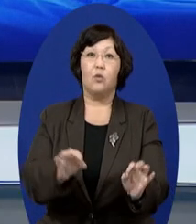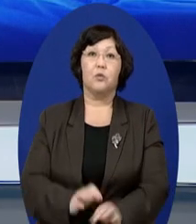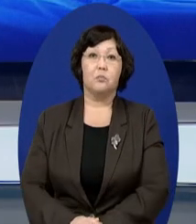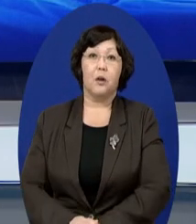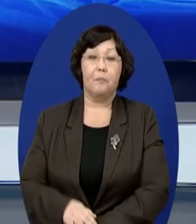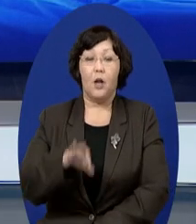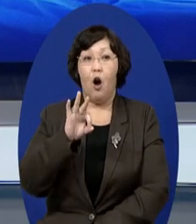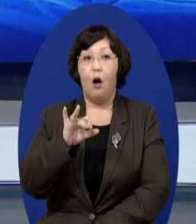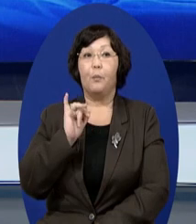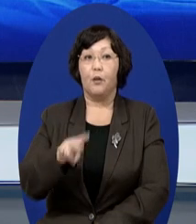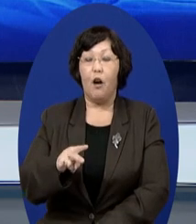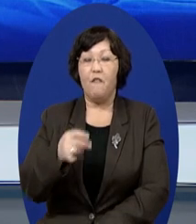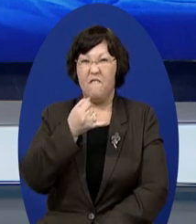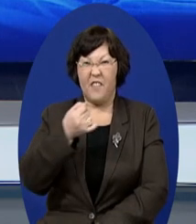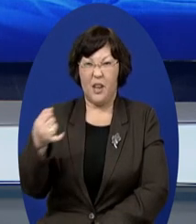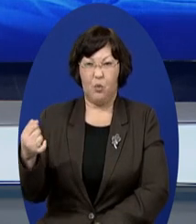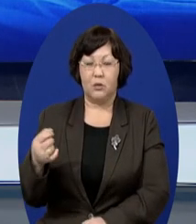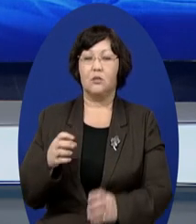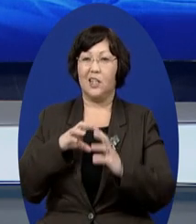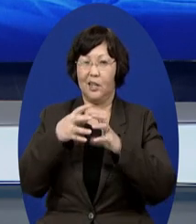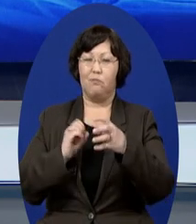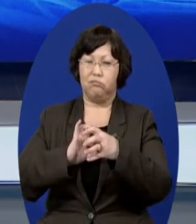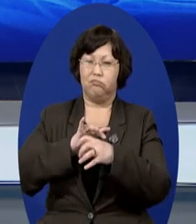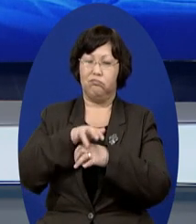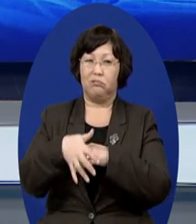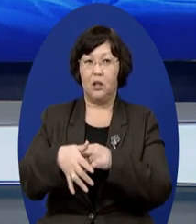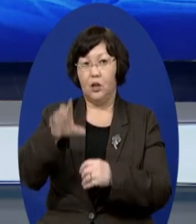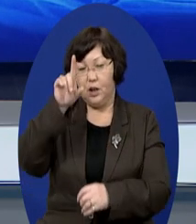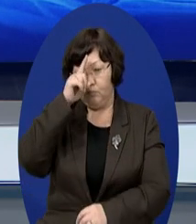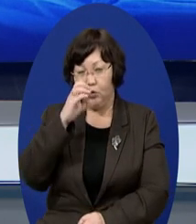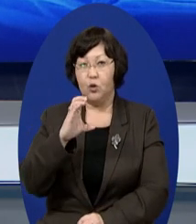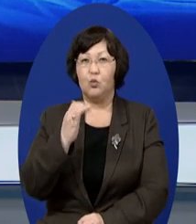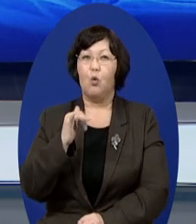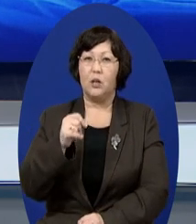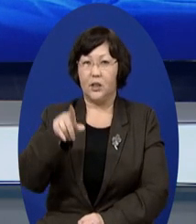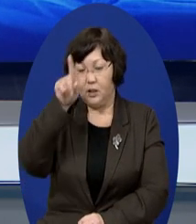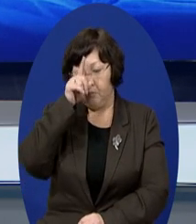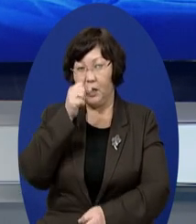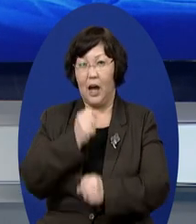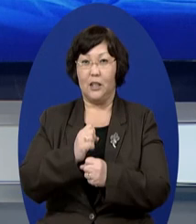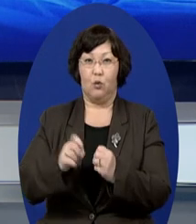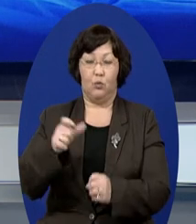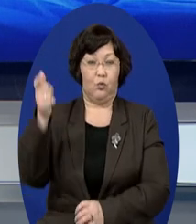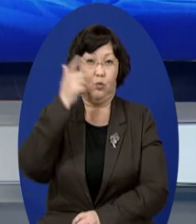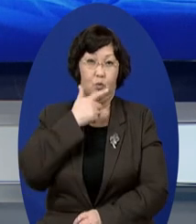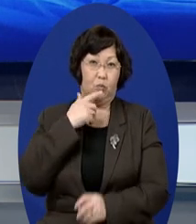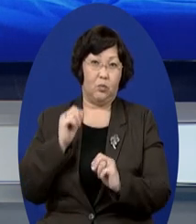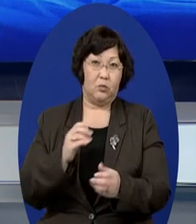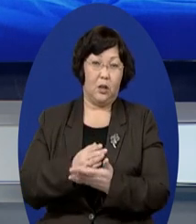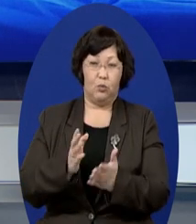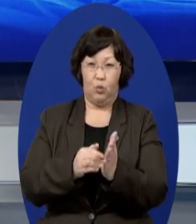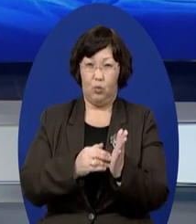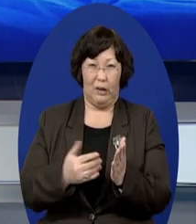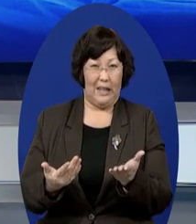Коронавирусны омикрон хувилбарын давалгаа эрчимжиж байгаа нь дэлхийд даяар совилогч эмнэлгийн ажилтнуудын хомсдол үүсгэж байна. Ажиллах хүчний